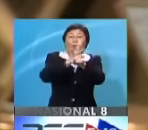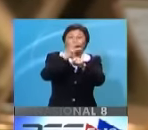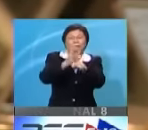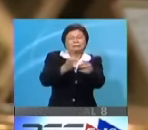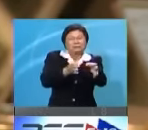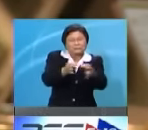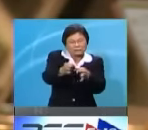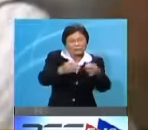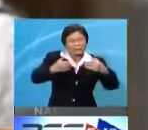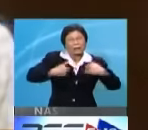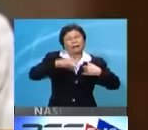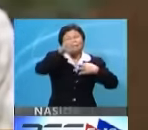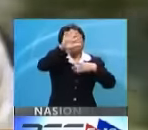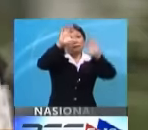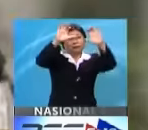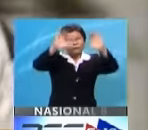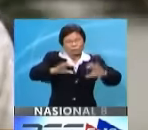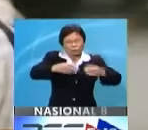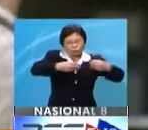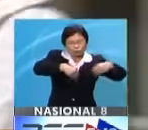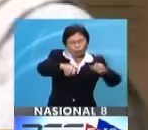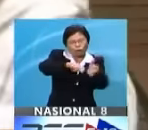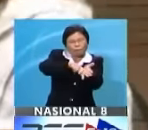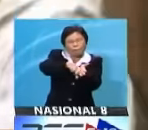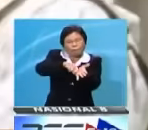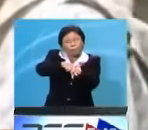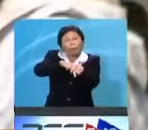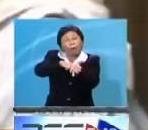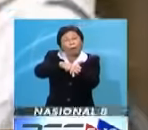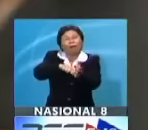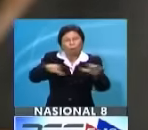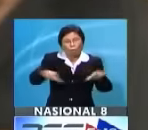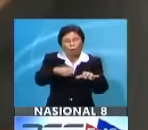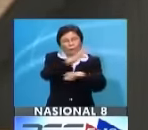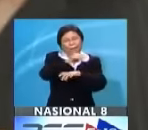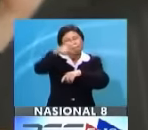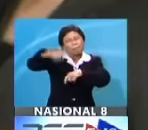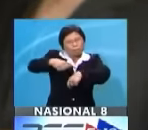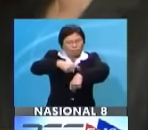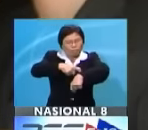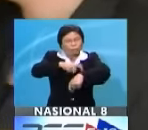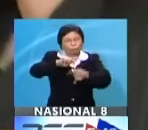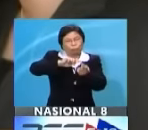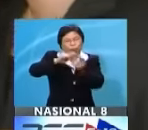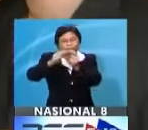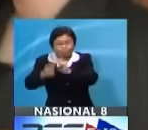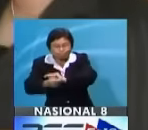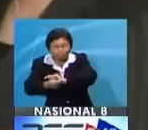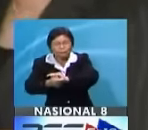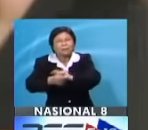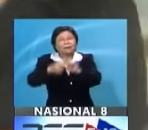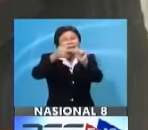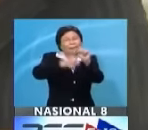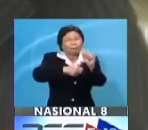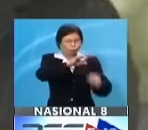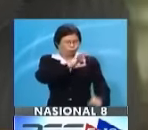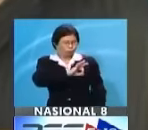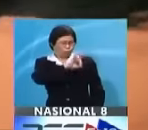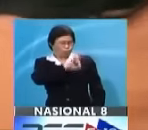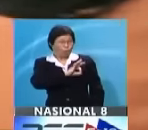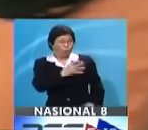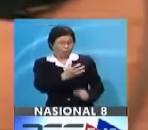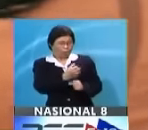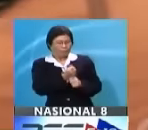Diperjelaskan juga terdapat 5 kaedah penjualan kad prabayar dilaksana kini memerlukan masa untuk ditukar. Setiap margin keuntungan yang